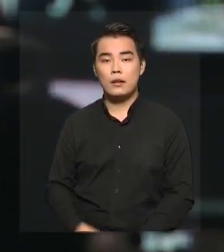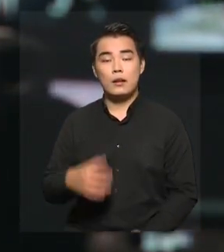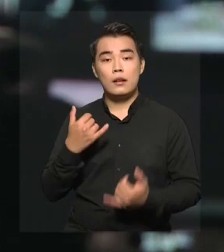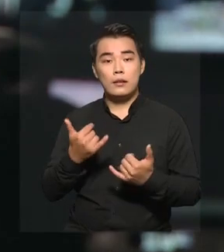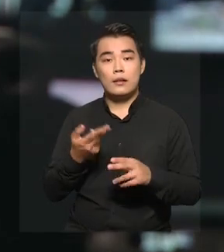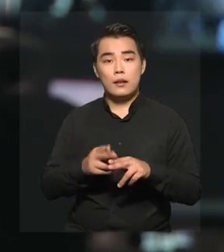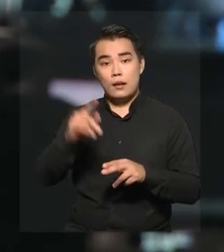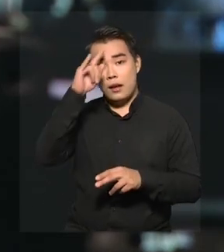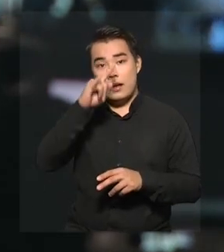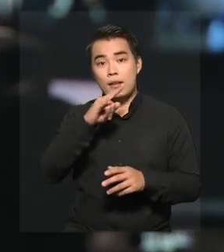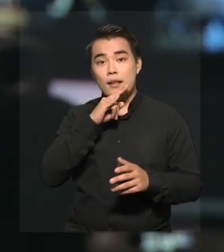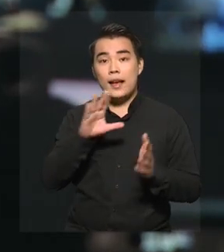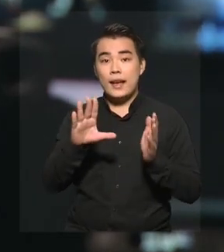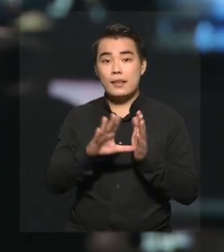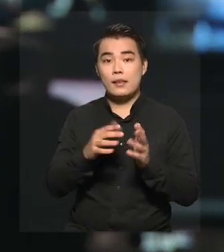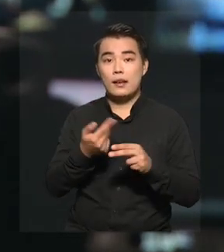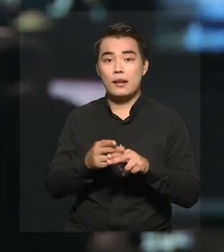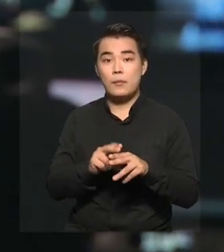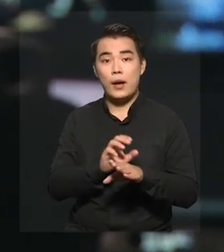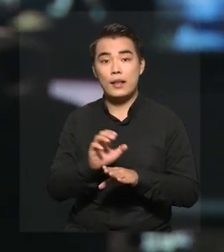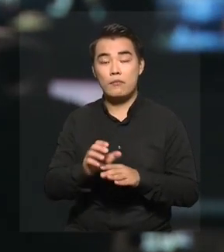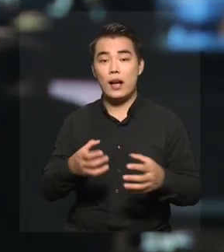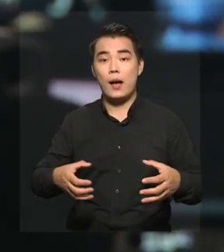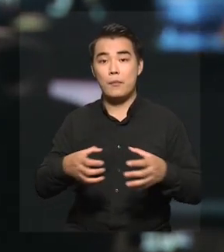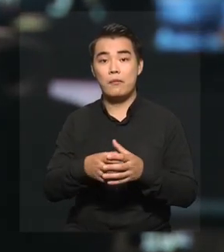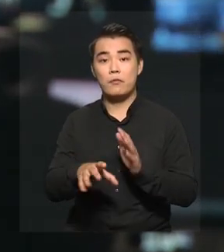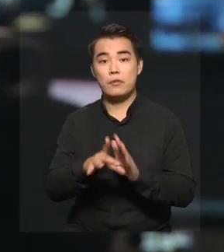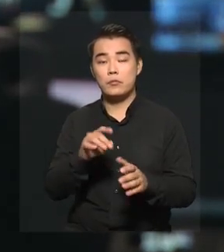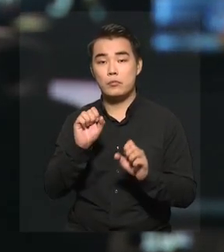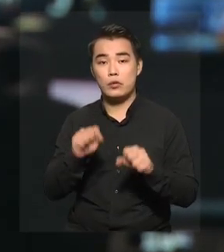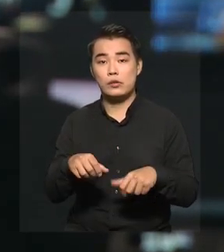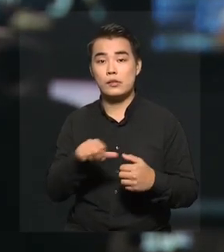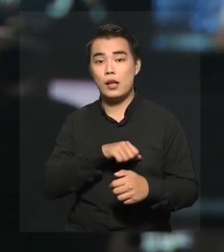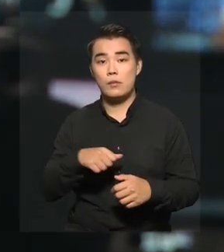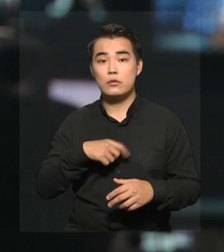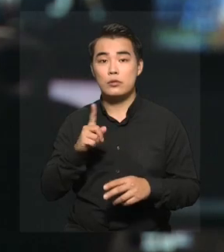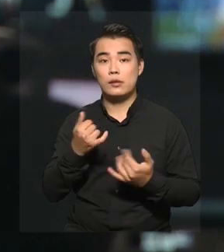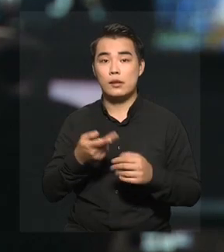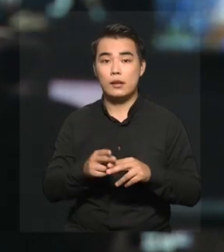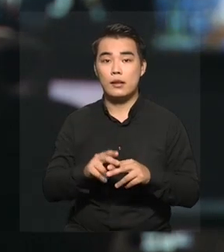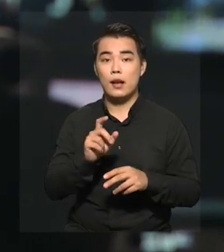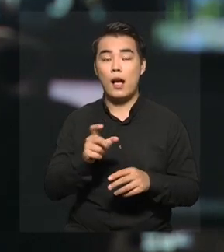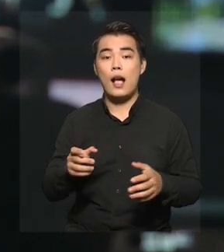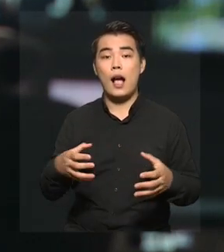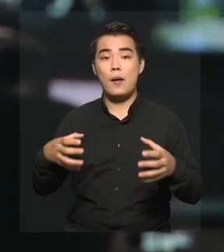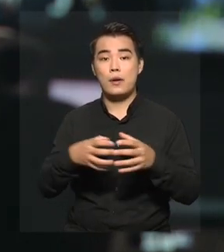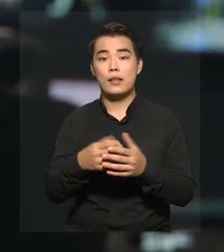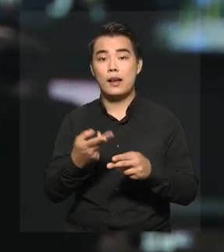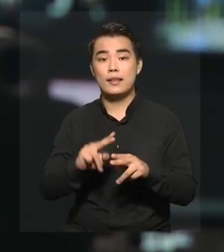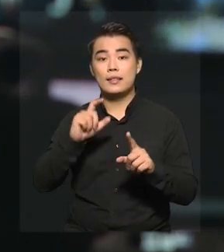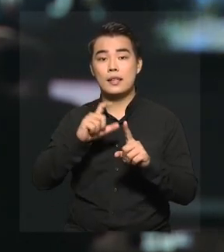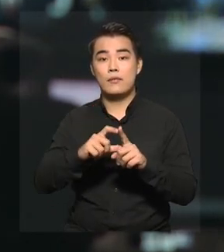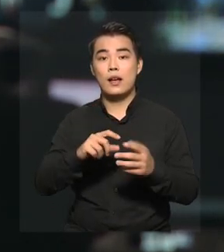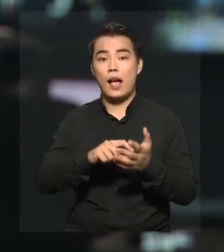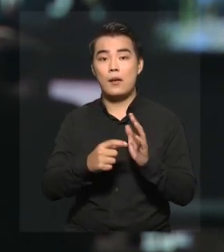Енді қазақстандықтар электр энергиясын жеткізуші компанияны таңдай алады. Ол үшін жеке тұлғалар мен мердігер компанияларға арналған цифрлық